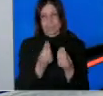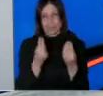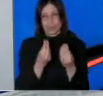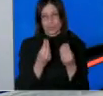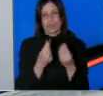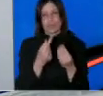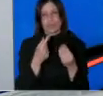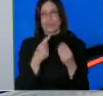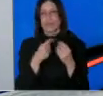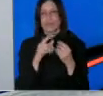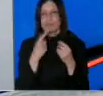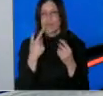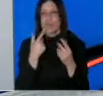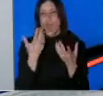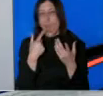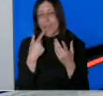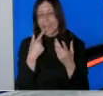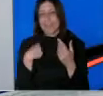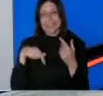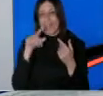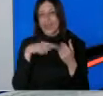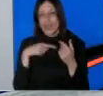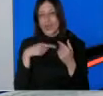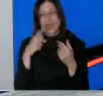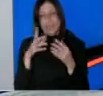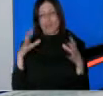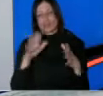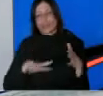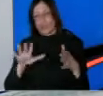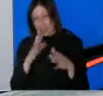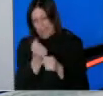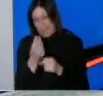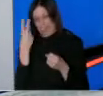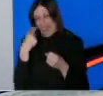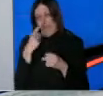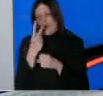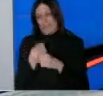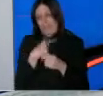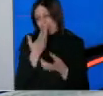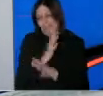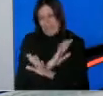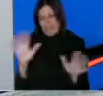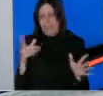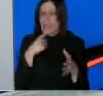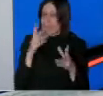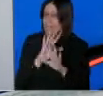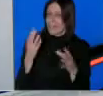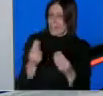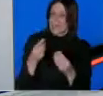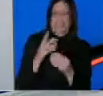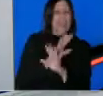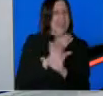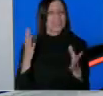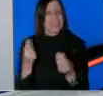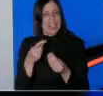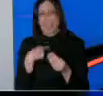ככה, נכון? איך עושים אצלנו בשכונה? עלינו? על מי אתם עובדים? אבל תקשיב... אין כזה דבר. לא, לא, יש, יש. אין כזה דבר. אני יכול להסכים איתך על דבר אחר. אין